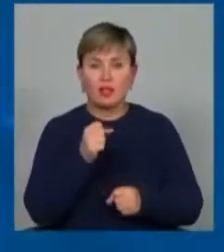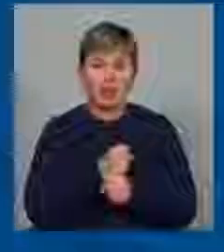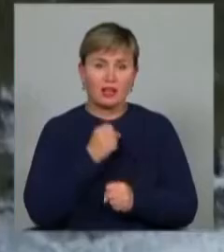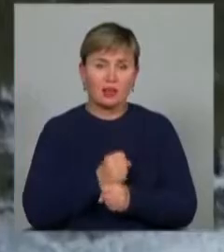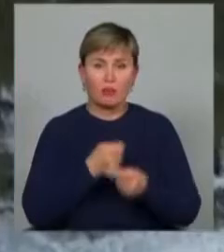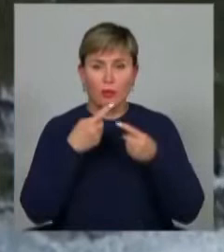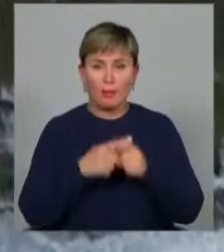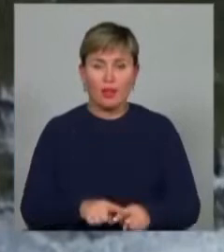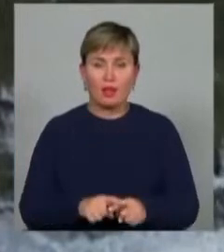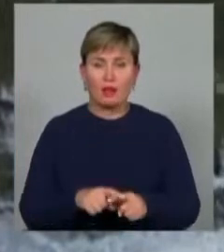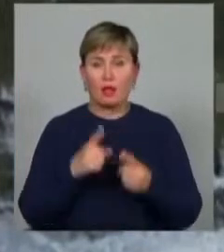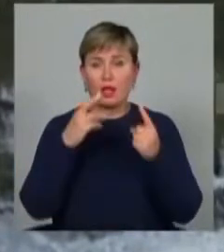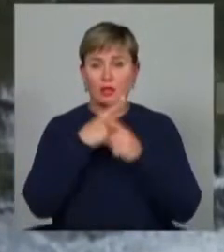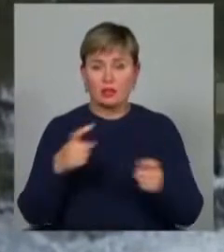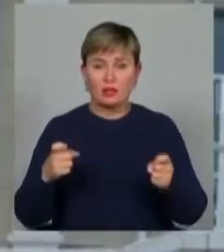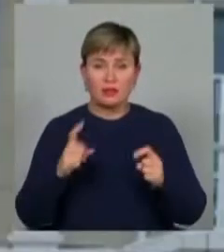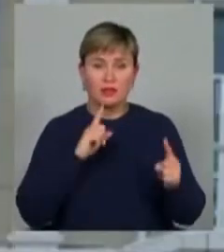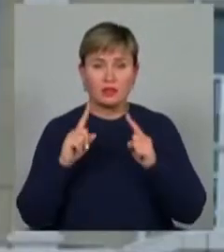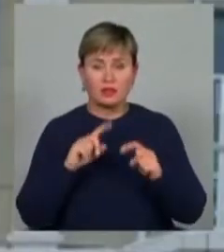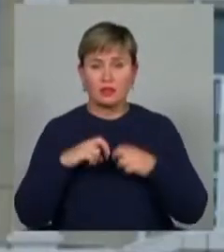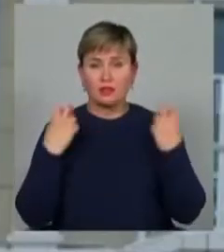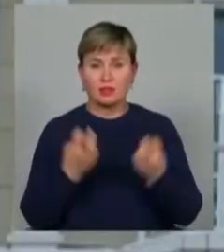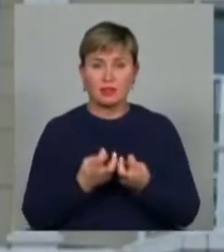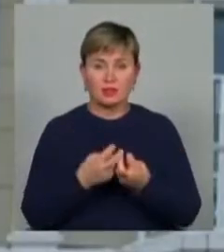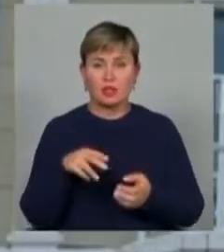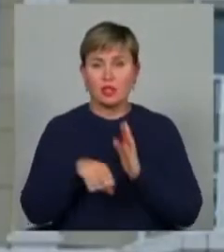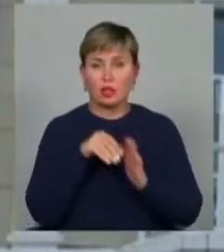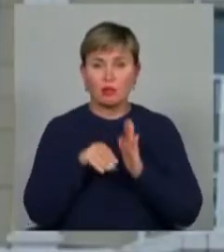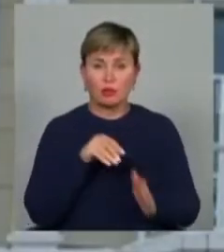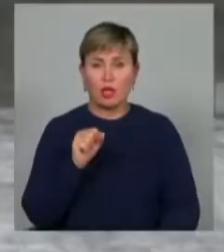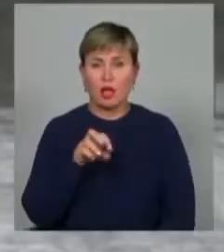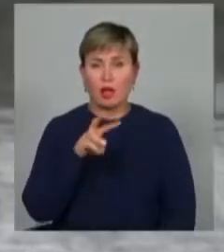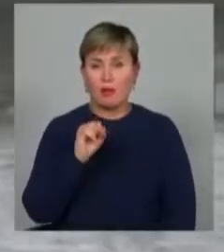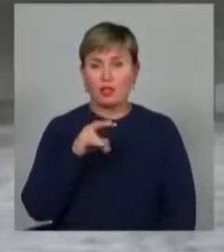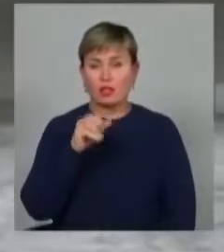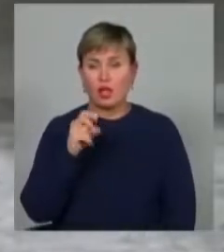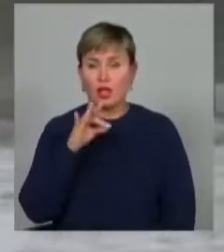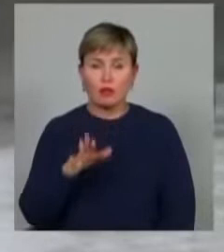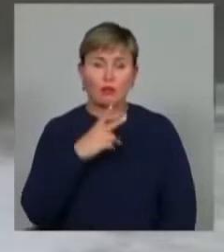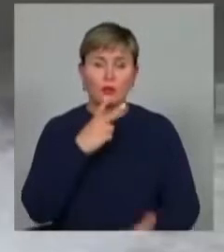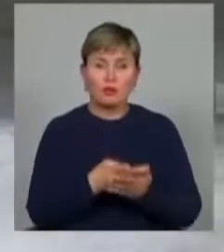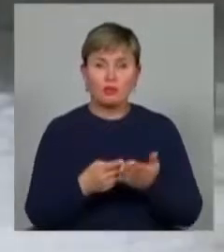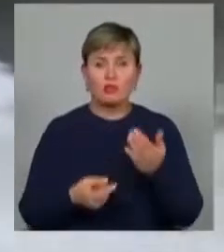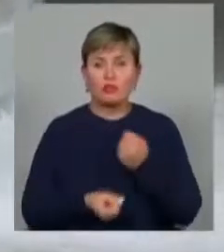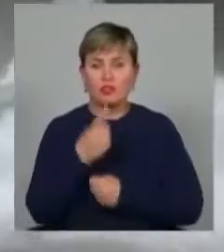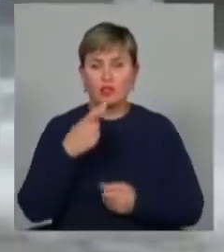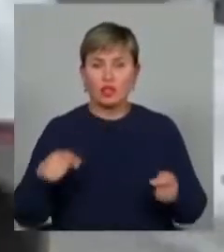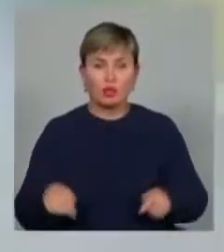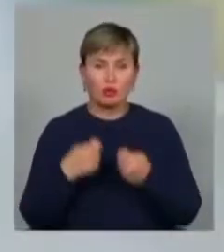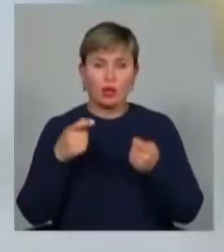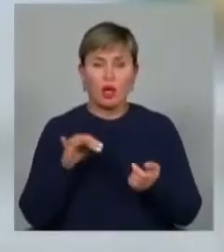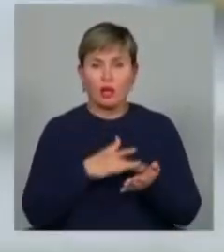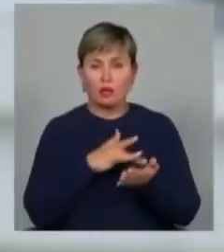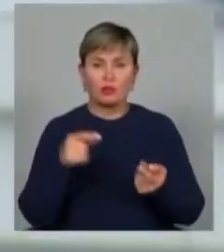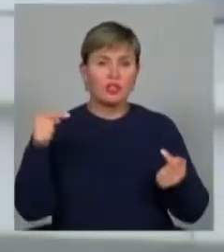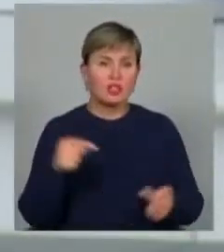разработку методики. Как заявил на пленарном заседании депутат Аманжан Жамалов, при пересмотре порогов выявлены нарушения, а расчет